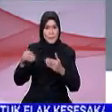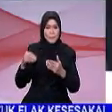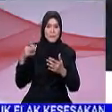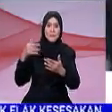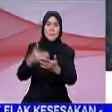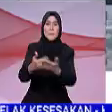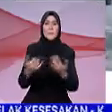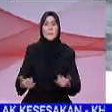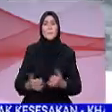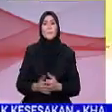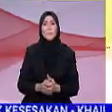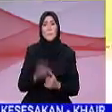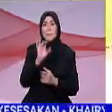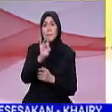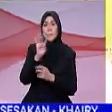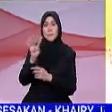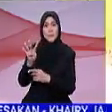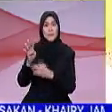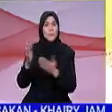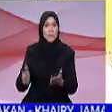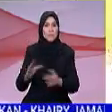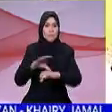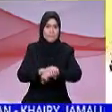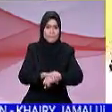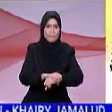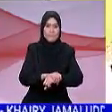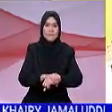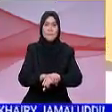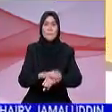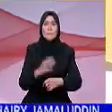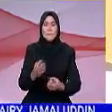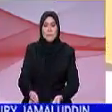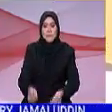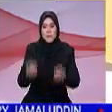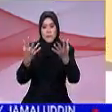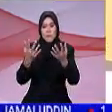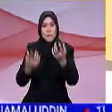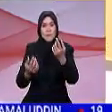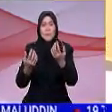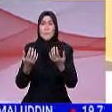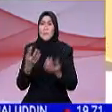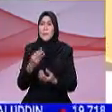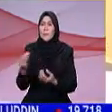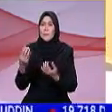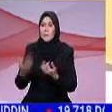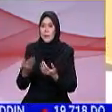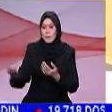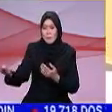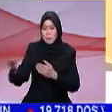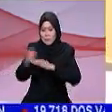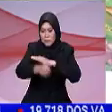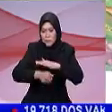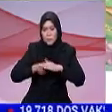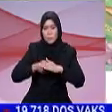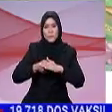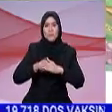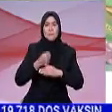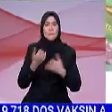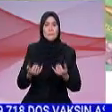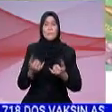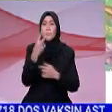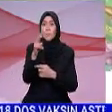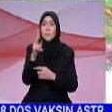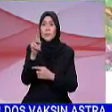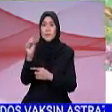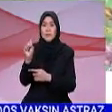kini. 84 tangkapan dibuat. Mercun, barangan dagangan seludup yang popular ketika ini. 12